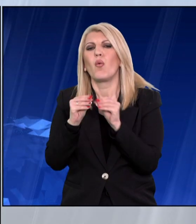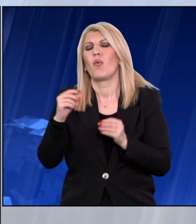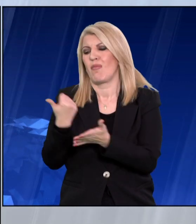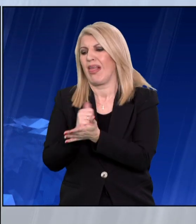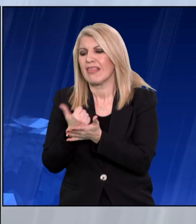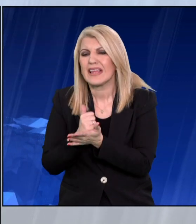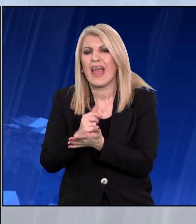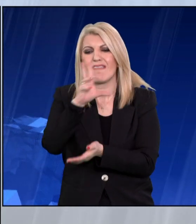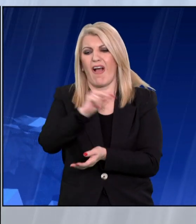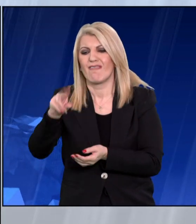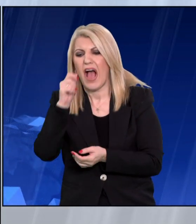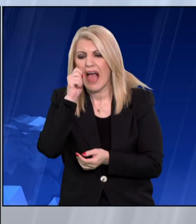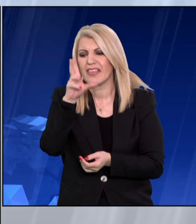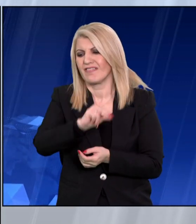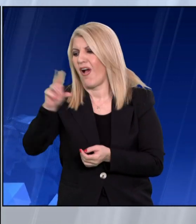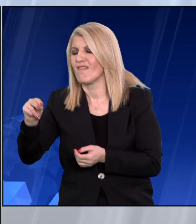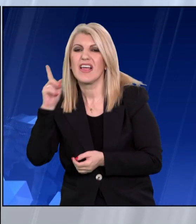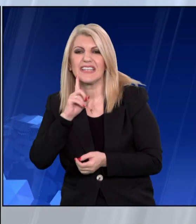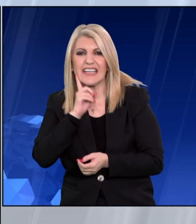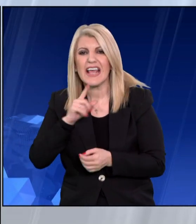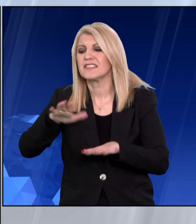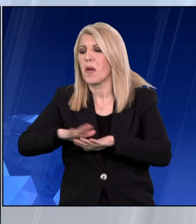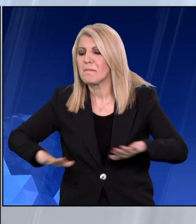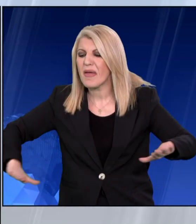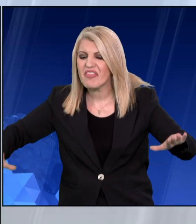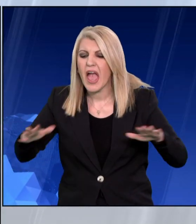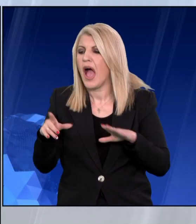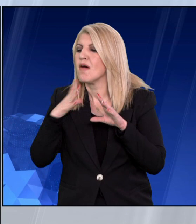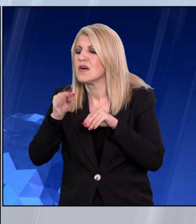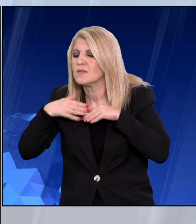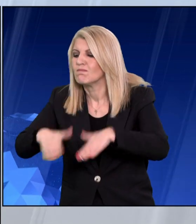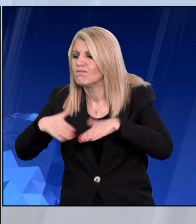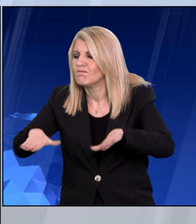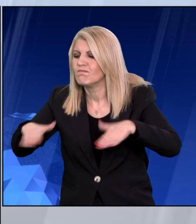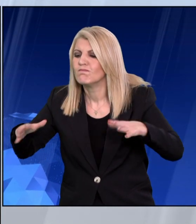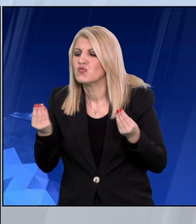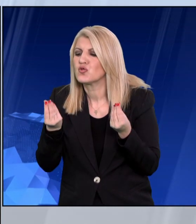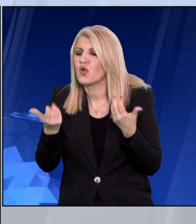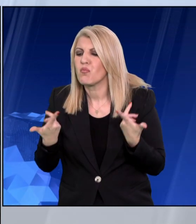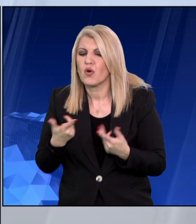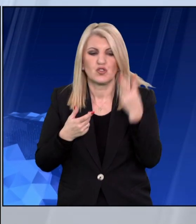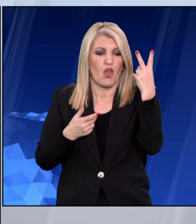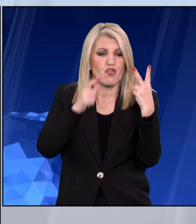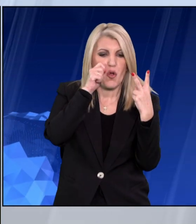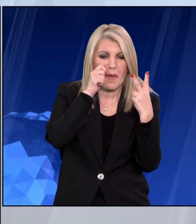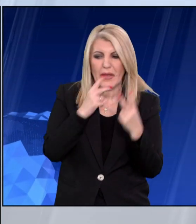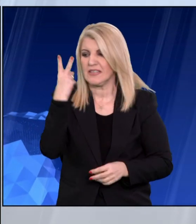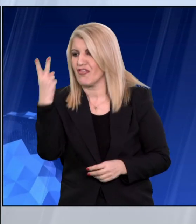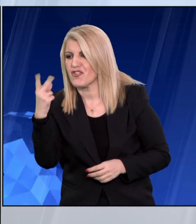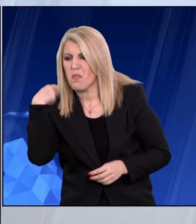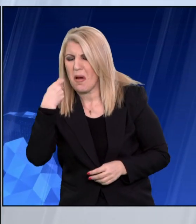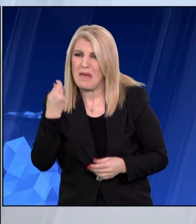παιδιά στο νηπιαγωγείο και το σχολείο το νέο πρότυπο των δύο μπαμπάδων ή των των δύο μαμάδων από το γρο μαξίμου τονίζουν ότι σε θέματα δικαιωμάτων